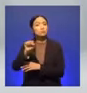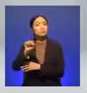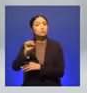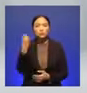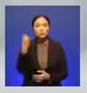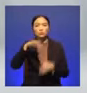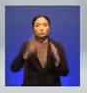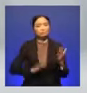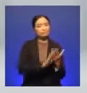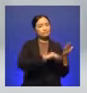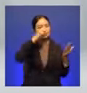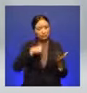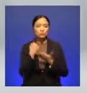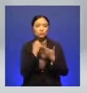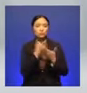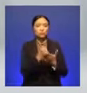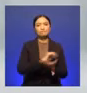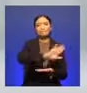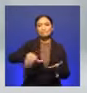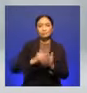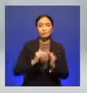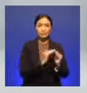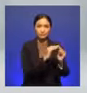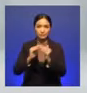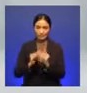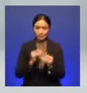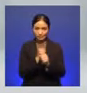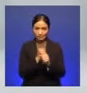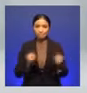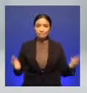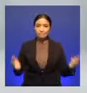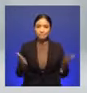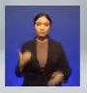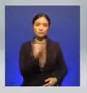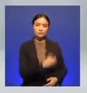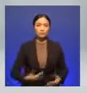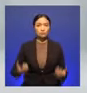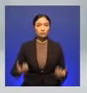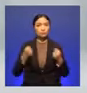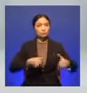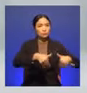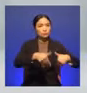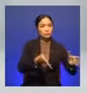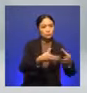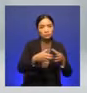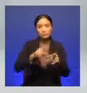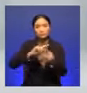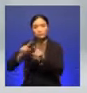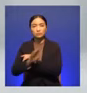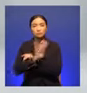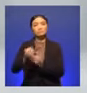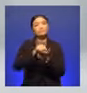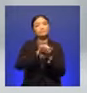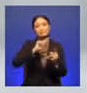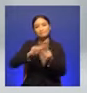ดินไทยนะคะเพราะฉะนั้นการทำงานสร้างเสริมสุขภาพผ่านกลุ่มประชากรต่างๆผ่านระบบบริการต่างๆเป็นสิ่งส